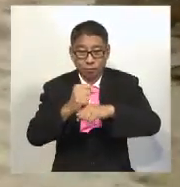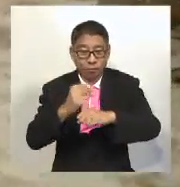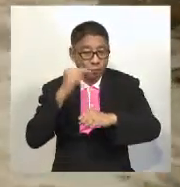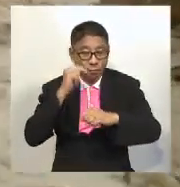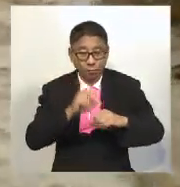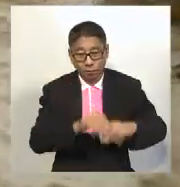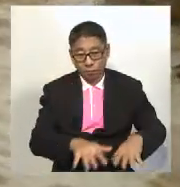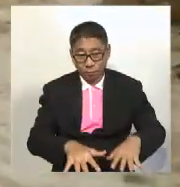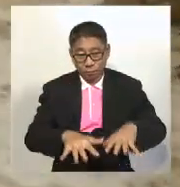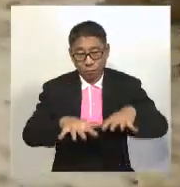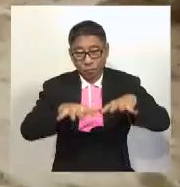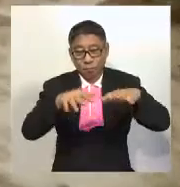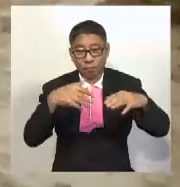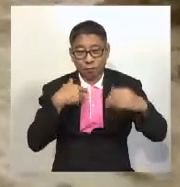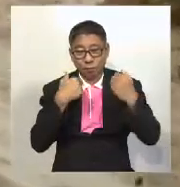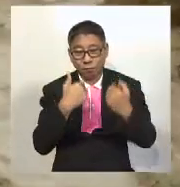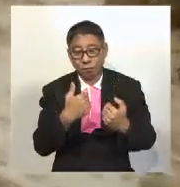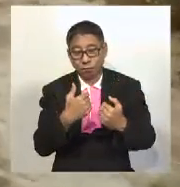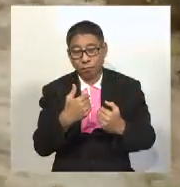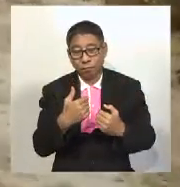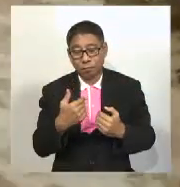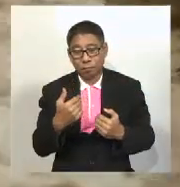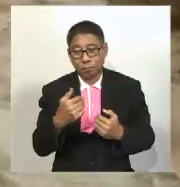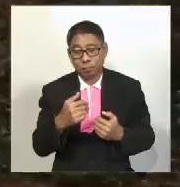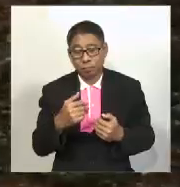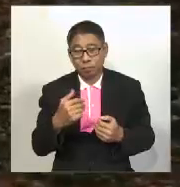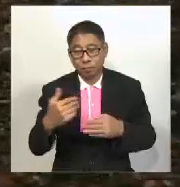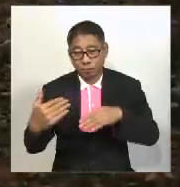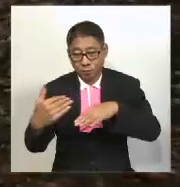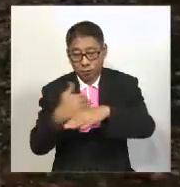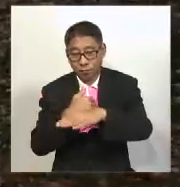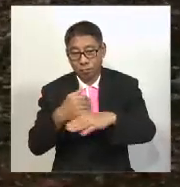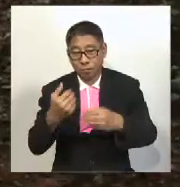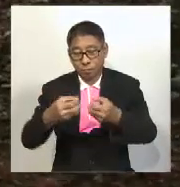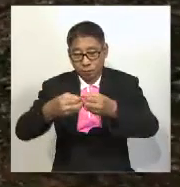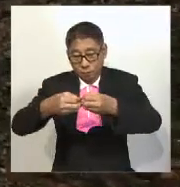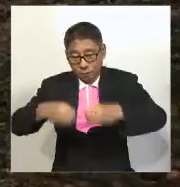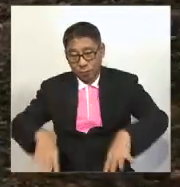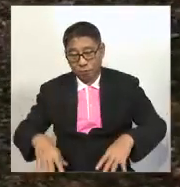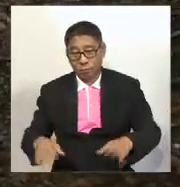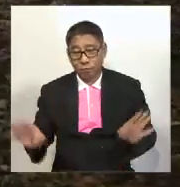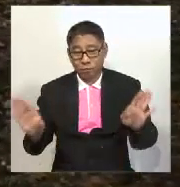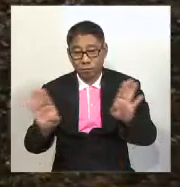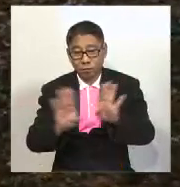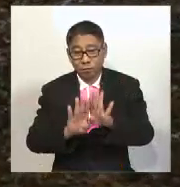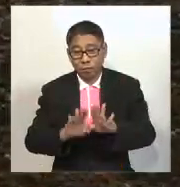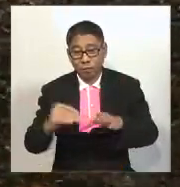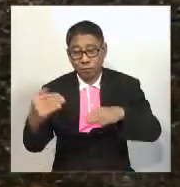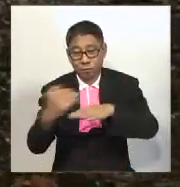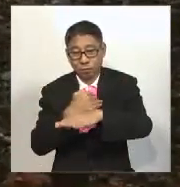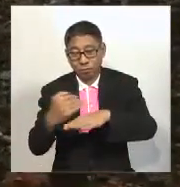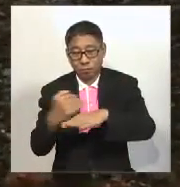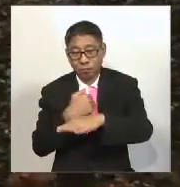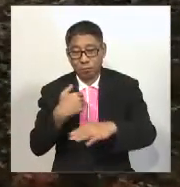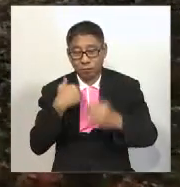ถูกน้ำทะลักเข้าท่วมและกัดเซาะทางเบี่ยงชั่วคราวขาดจนต้องปิดชั่วคราวนะครับสำหรับถนน